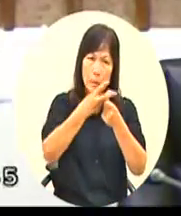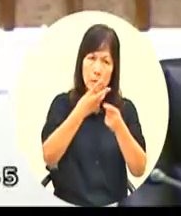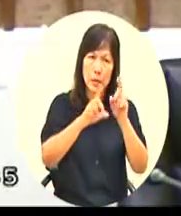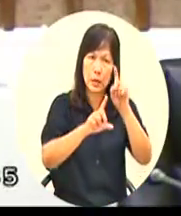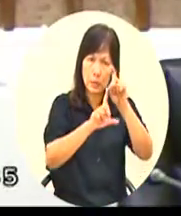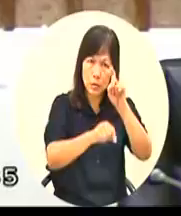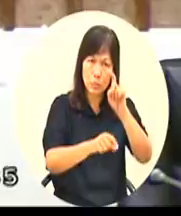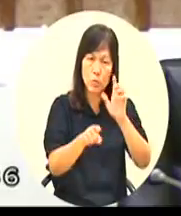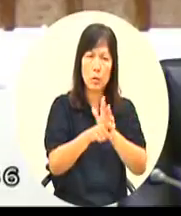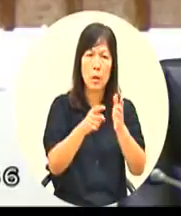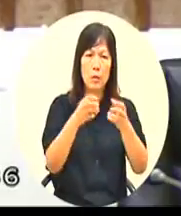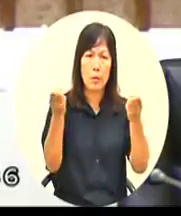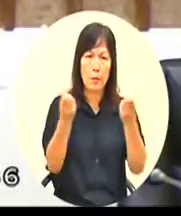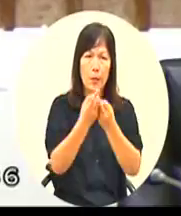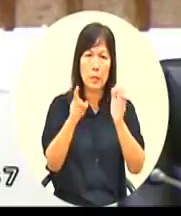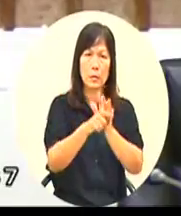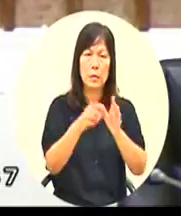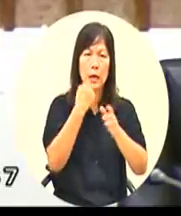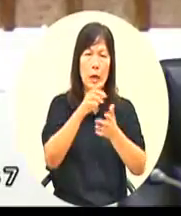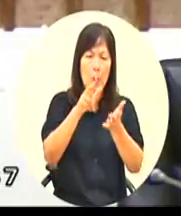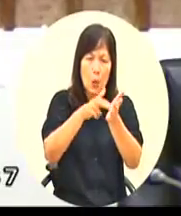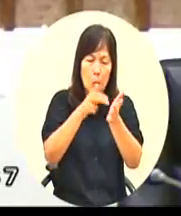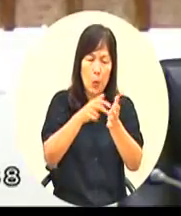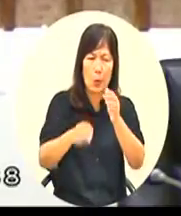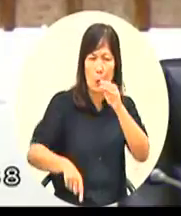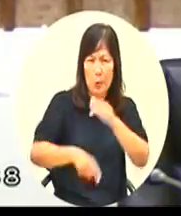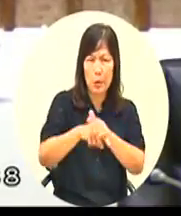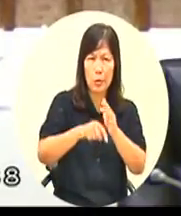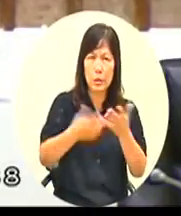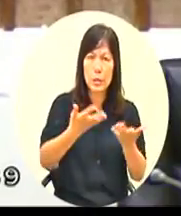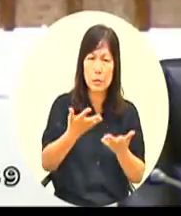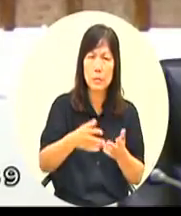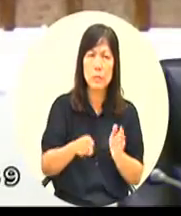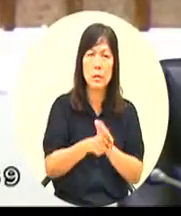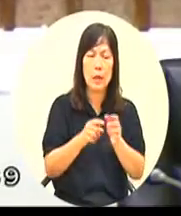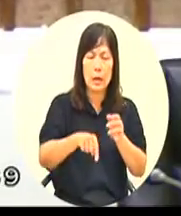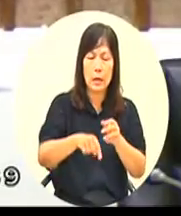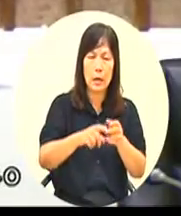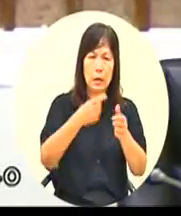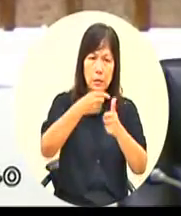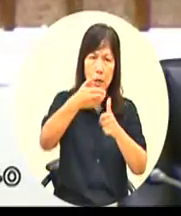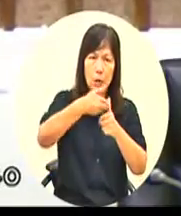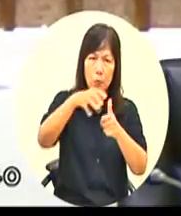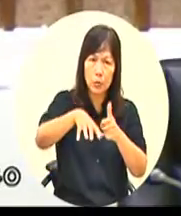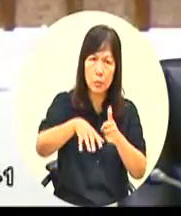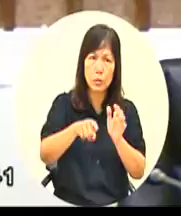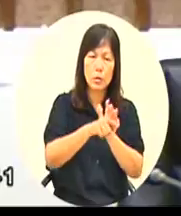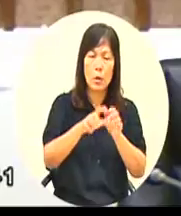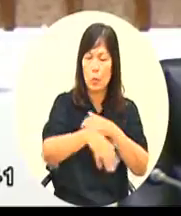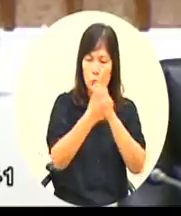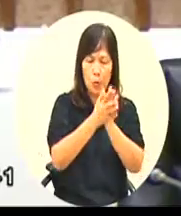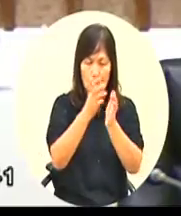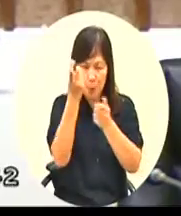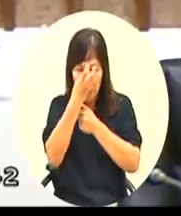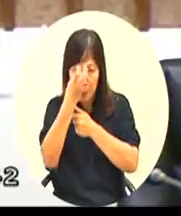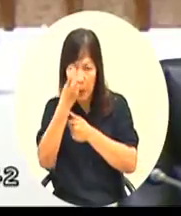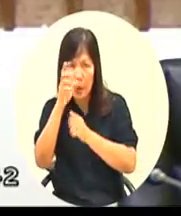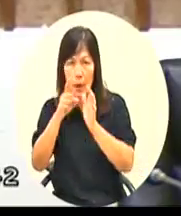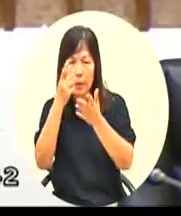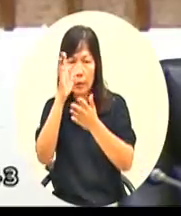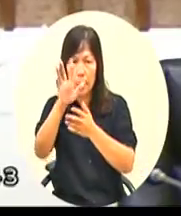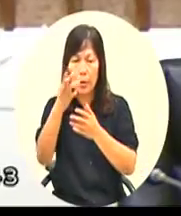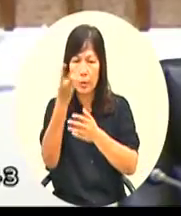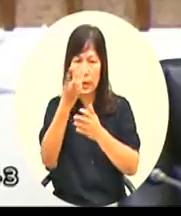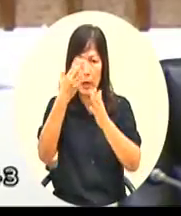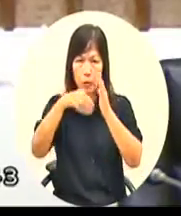民国103年10月的时候都发生那个大同油品违规事件，那当时教育局有全面清查，有三所学校有